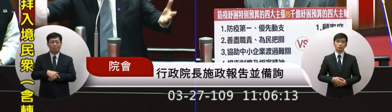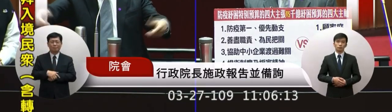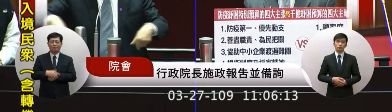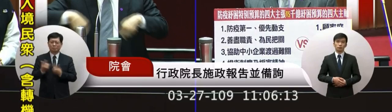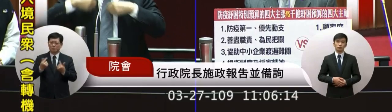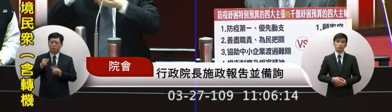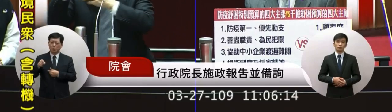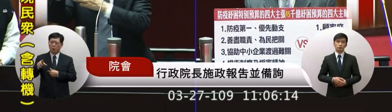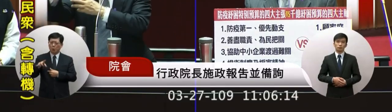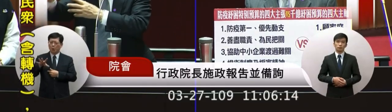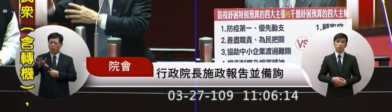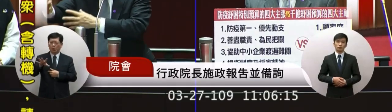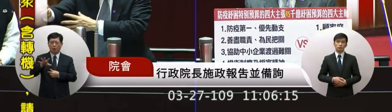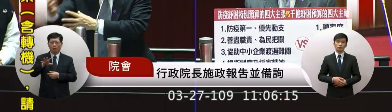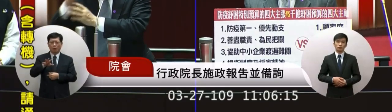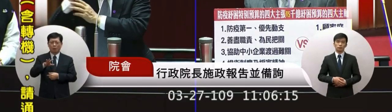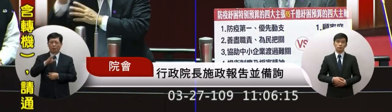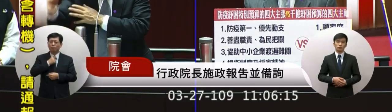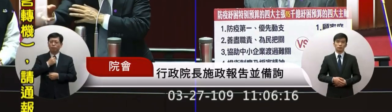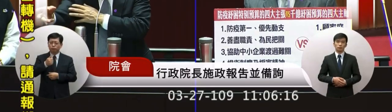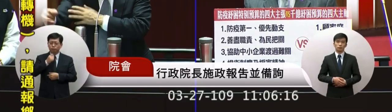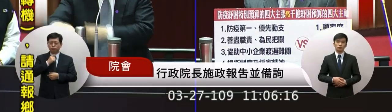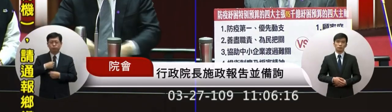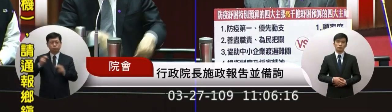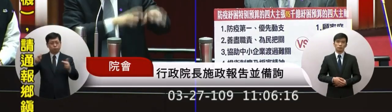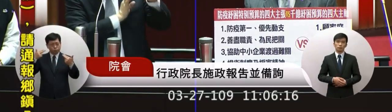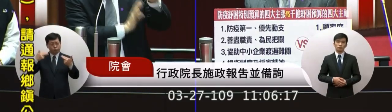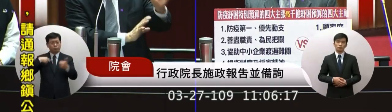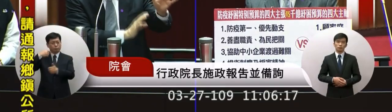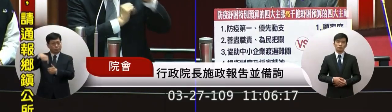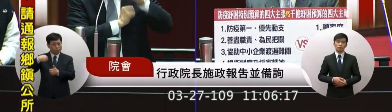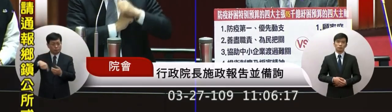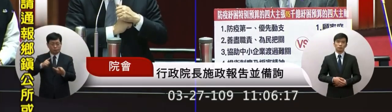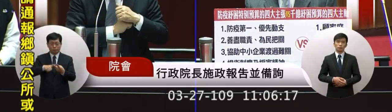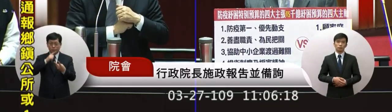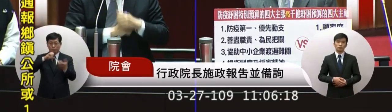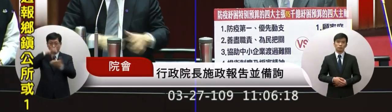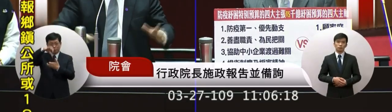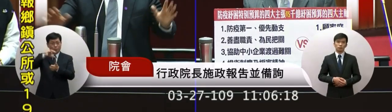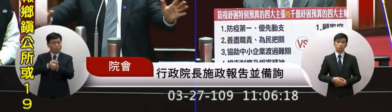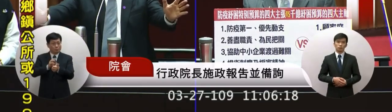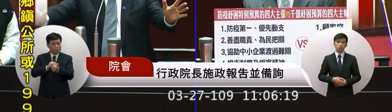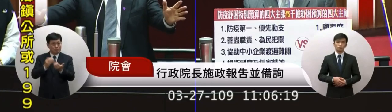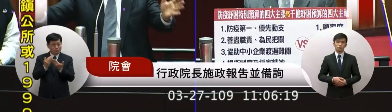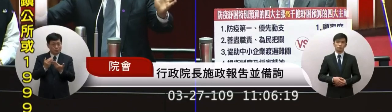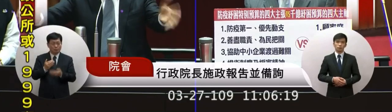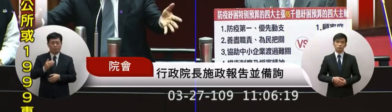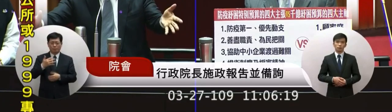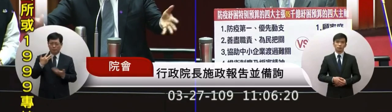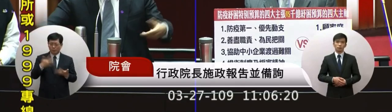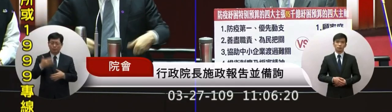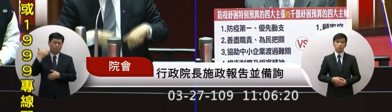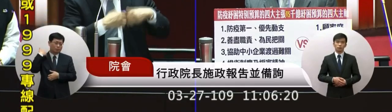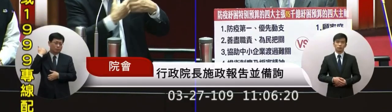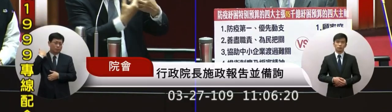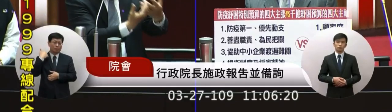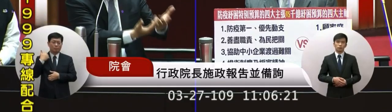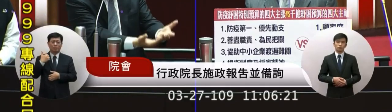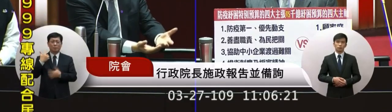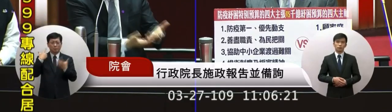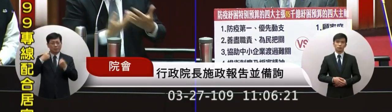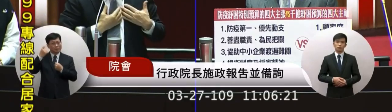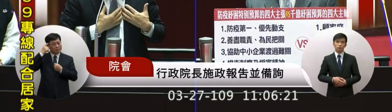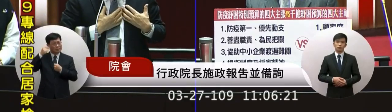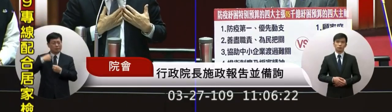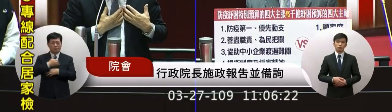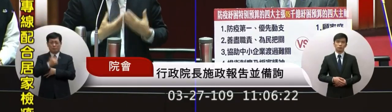所在。咱要讲要远距教学、云端学习，啊，咱真侪过去想要甲